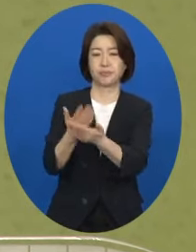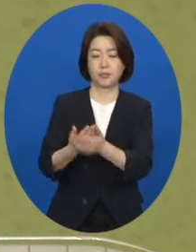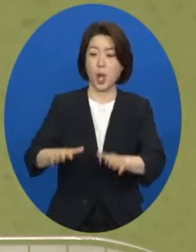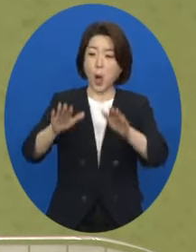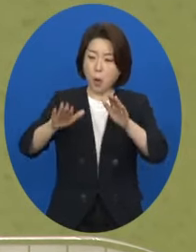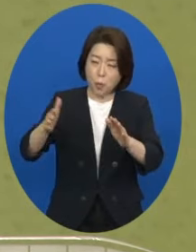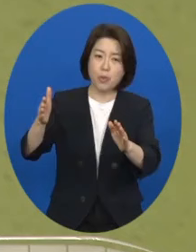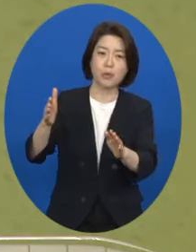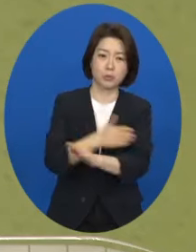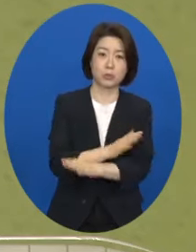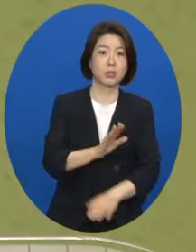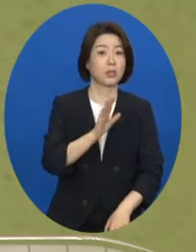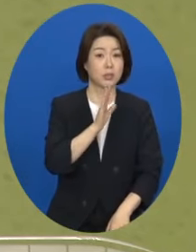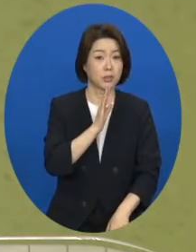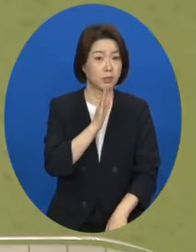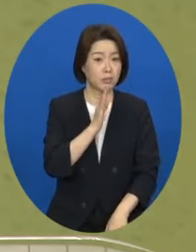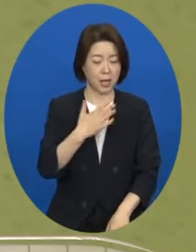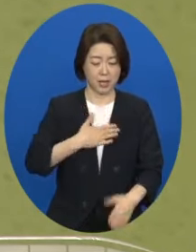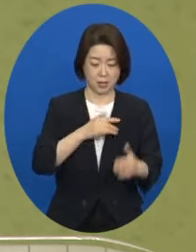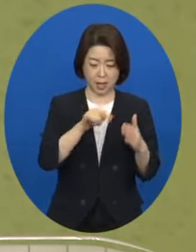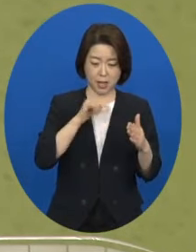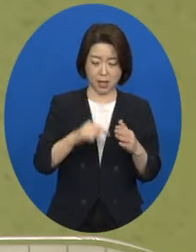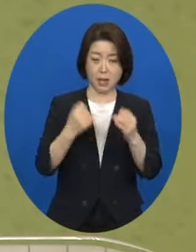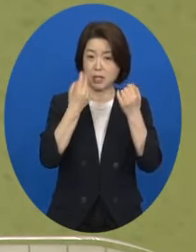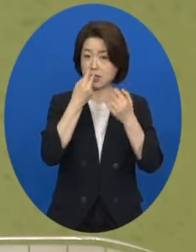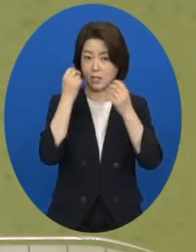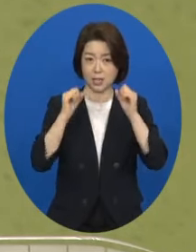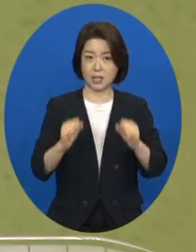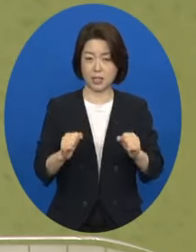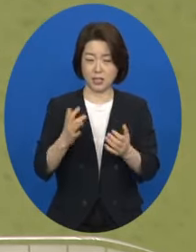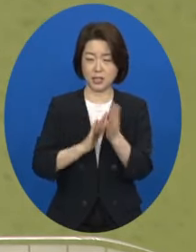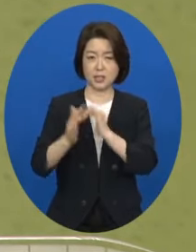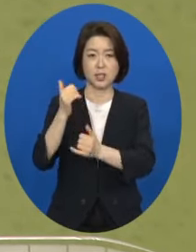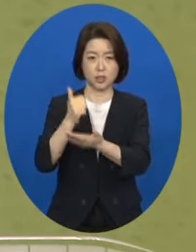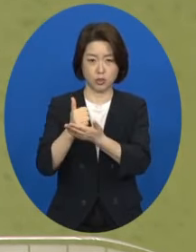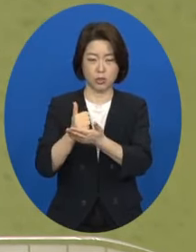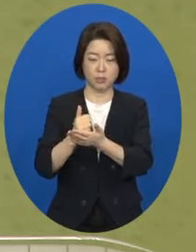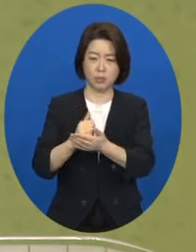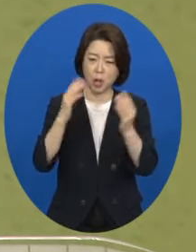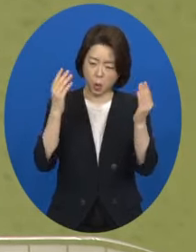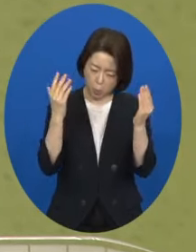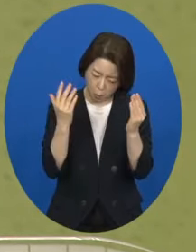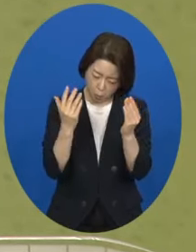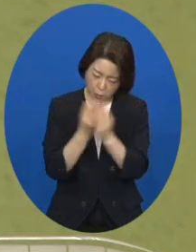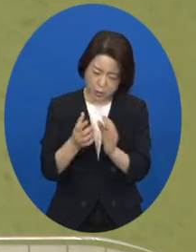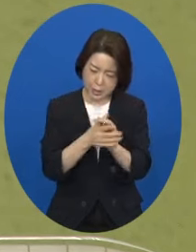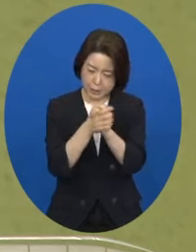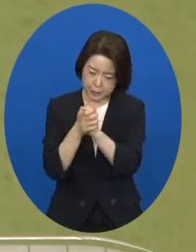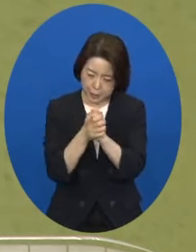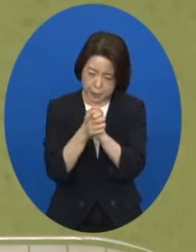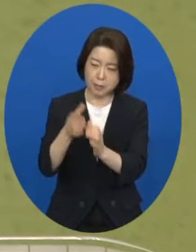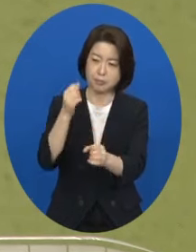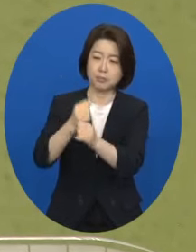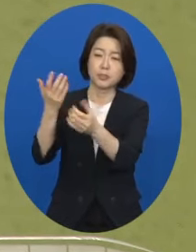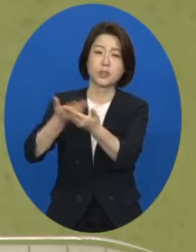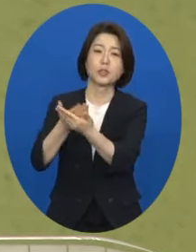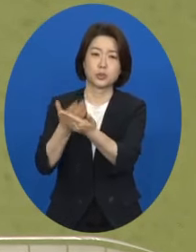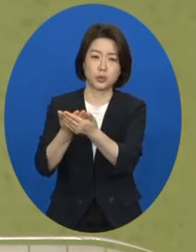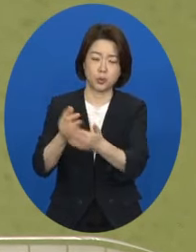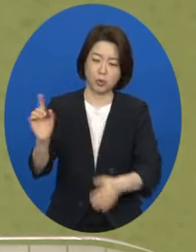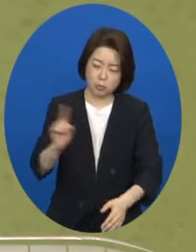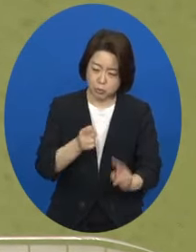오늘부터 정말 내 안에 살아계신 예수님 주님과의 온전한 연합을 누리게 해 주시고 무엇이든지 주님께